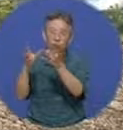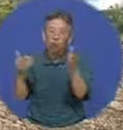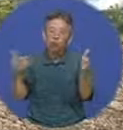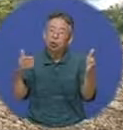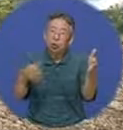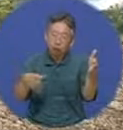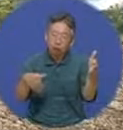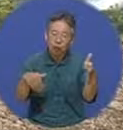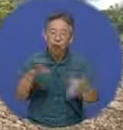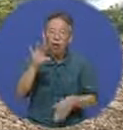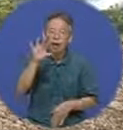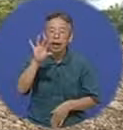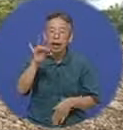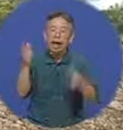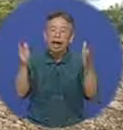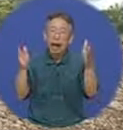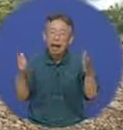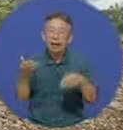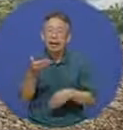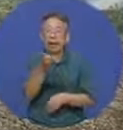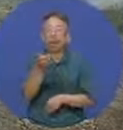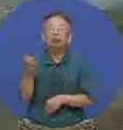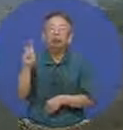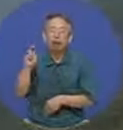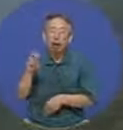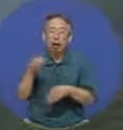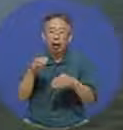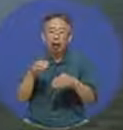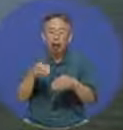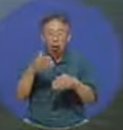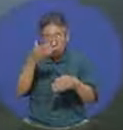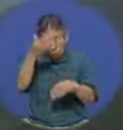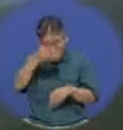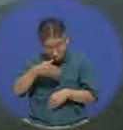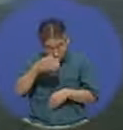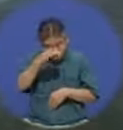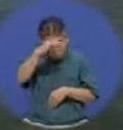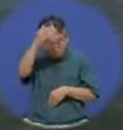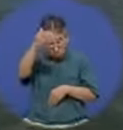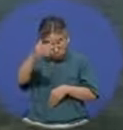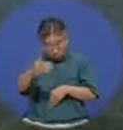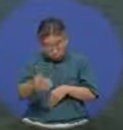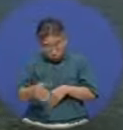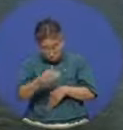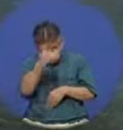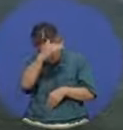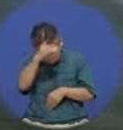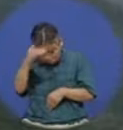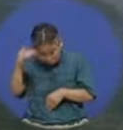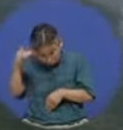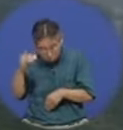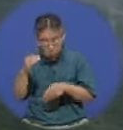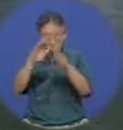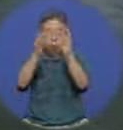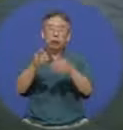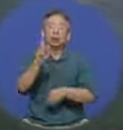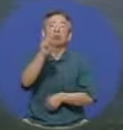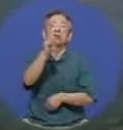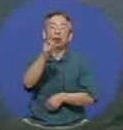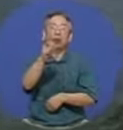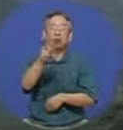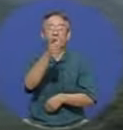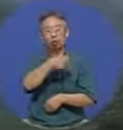ント百軒蔵、目のくらむような崖の上にお地蔵さんが一つ、遥か熊野の山々を望んでいます